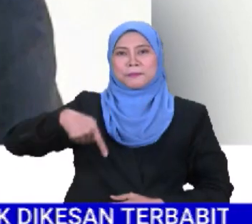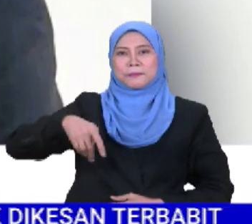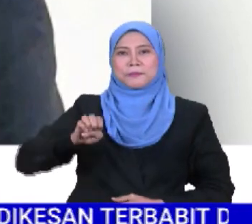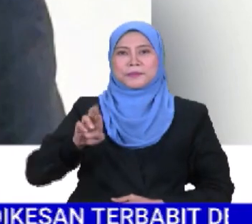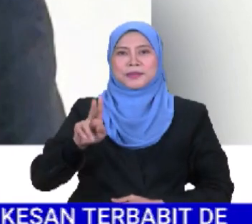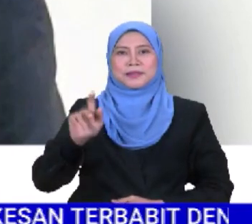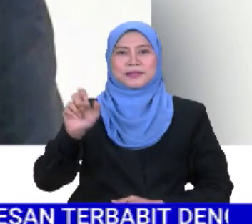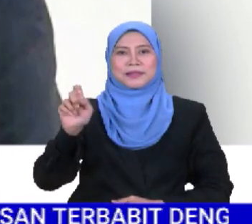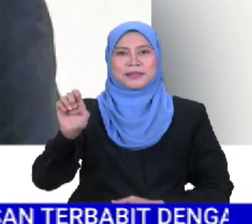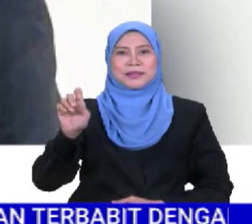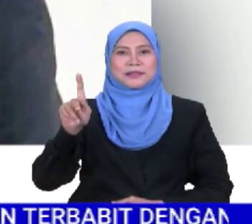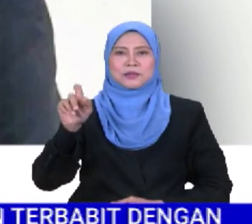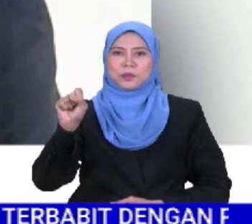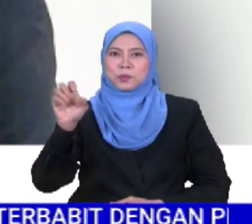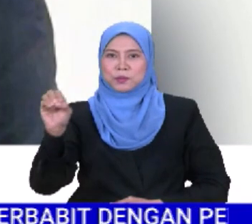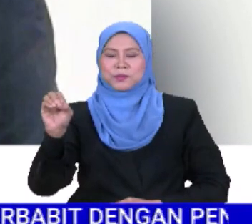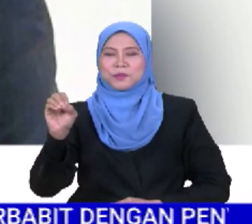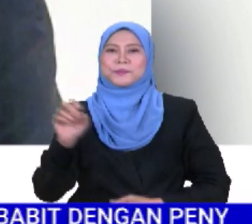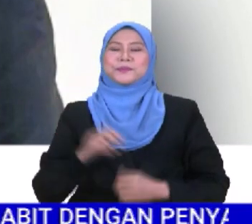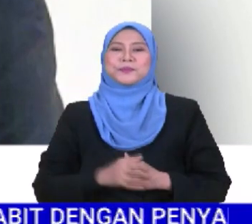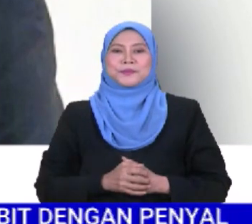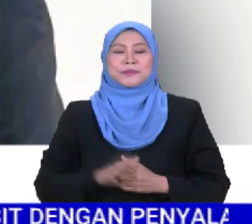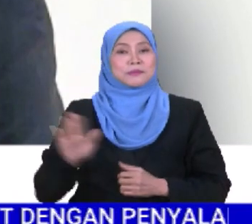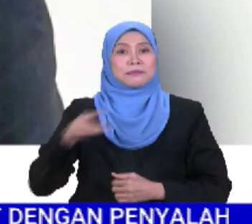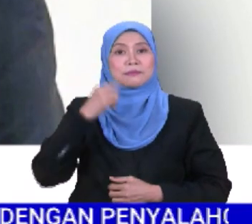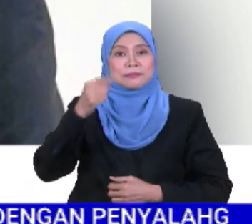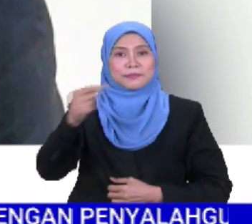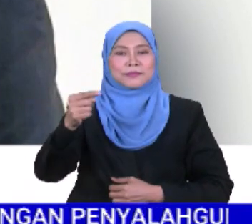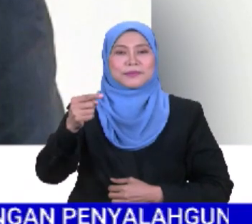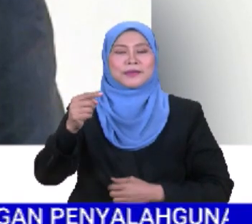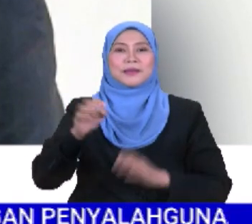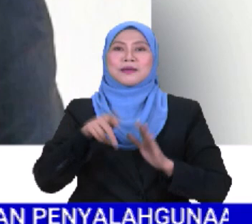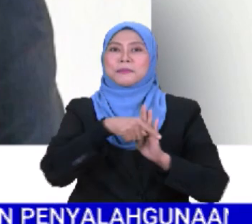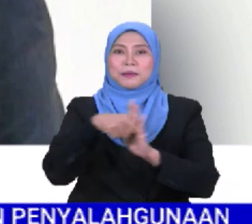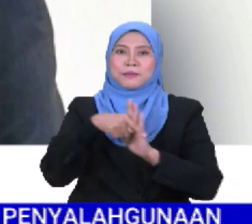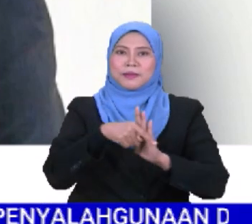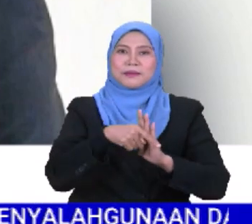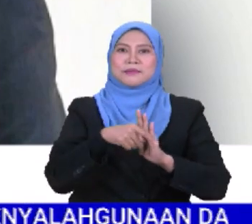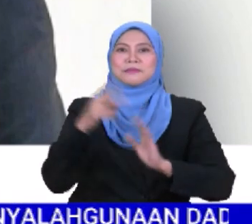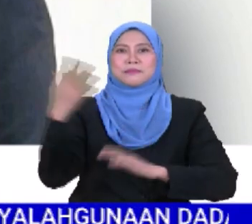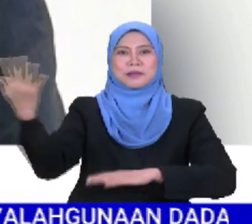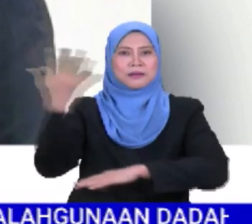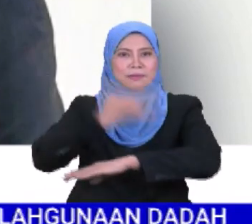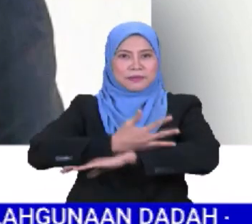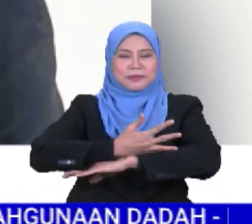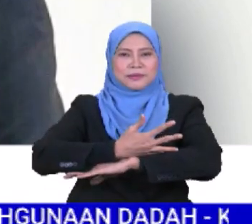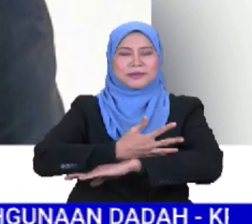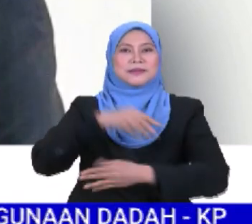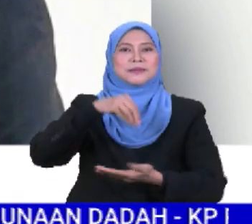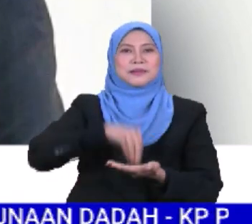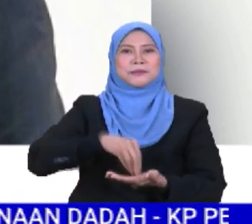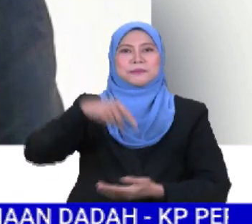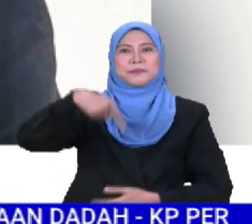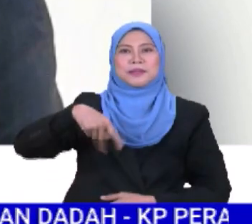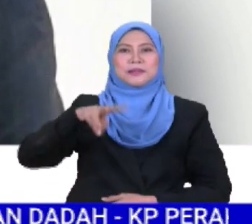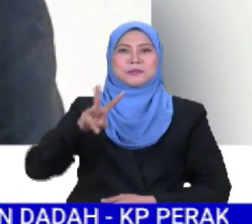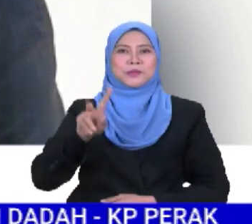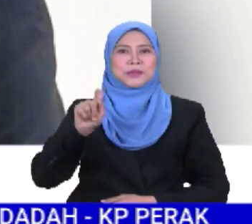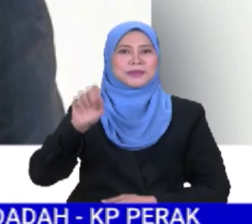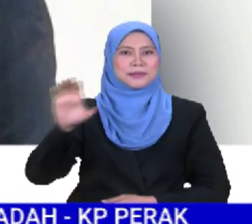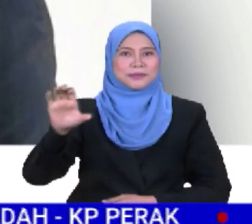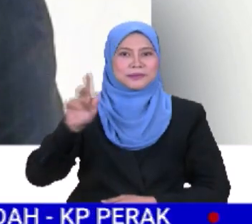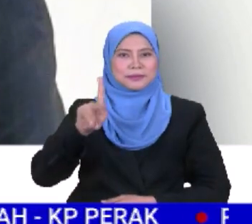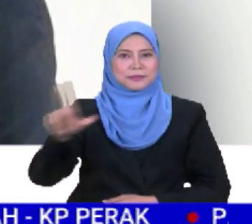Datuk Seri Dr. Muhammad Azman Aziz Muhammad, Expo berlangsung selama 5 hari bermula esok di Pusat Dagangan Dunia PWTC